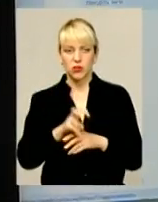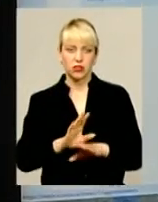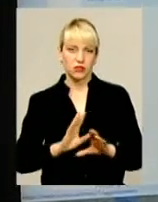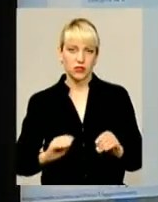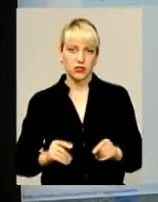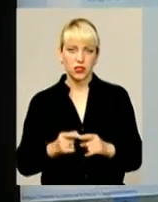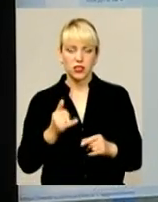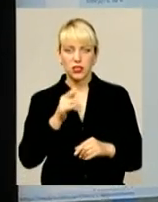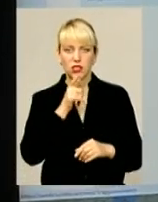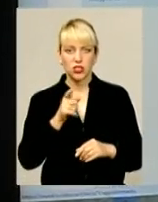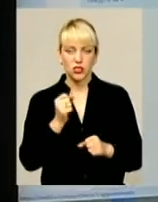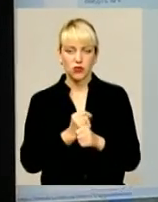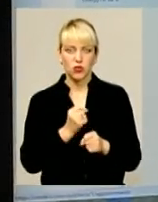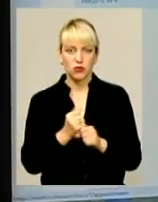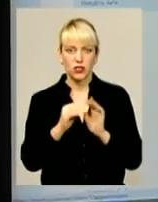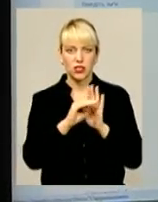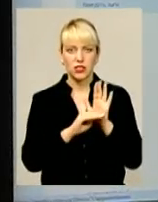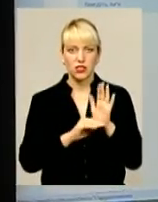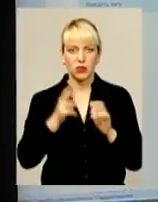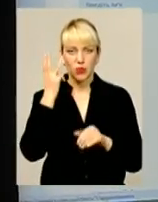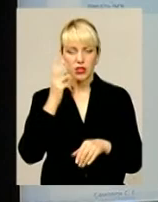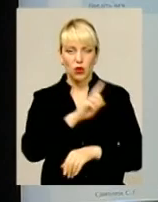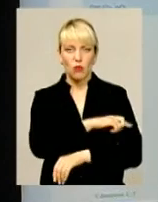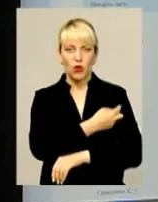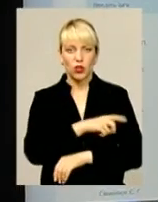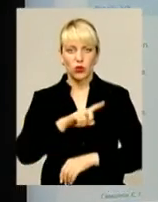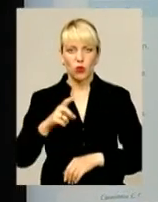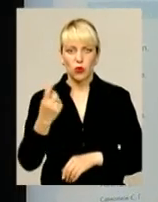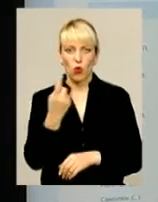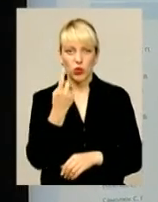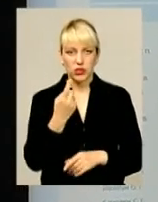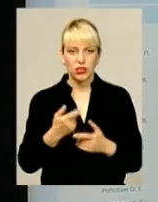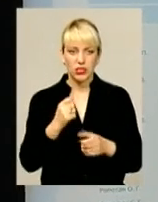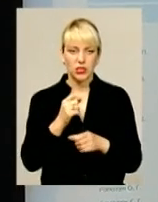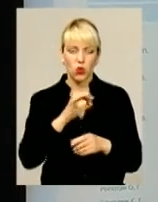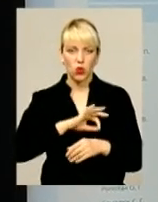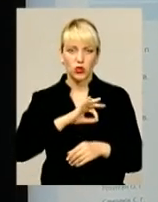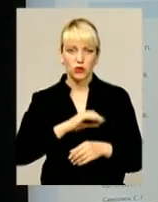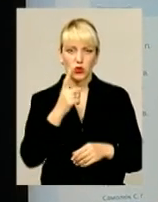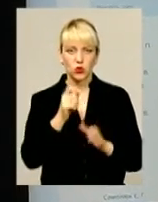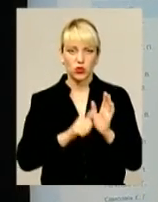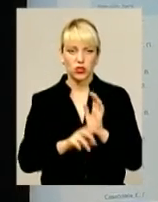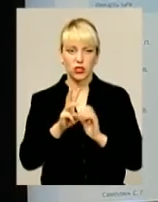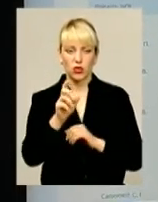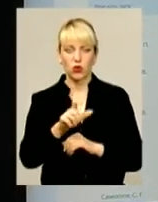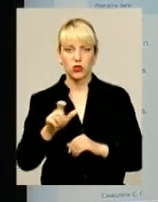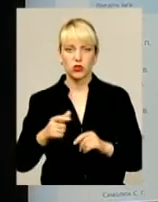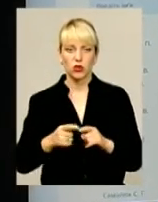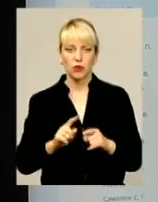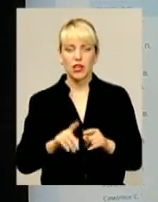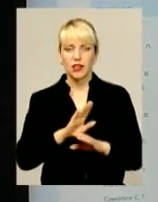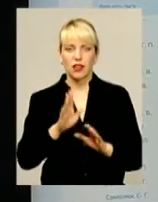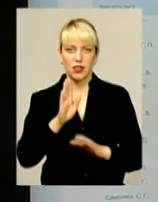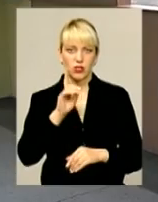За час функціонування системи у Хмельницькій поліклініці номер один нею скористувалися 163 особи. До слова, не лише